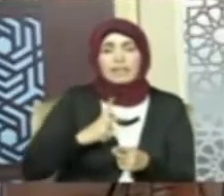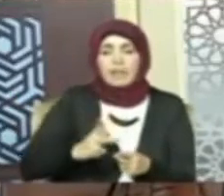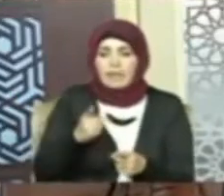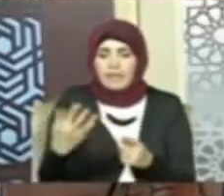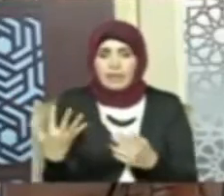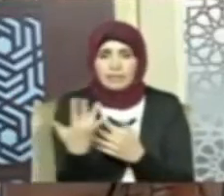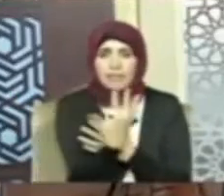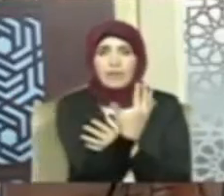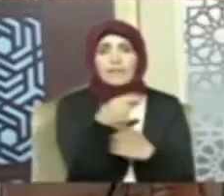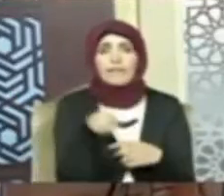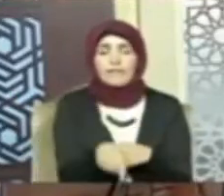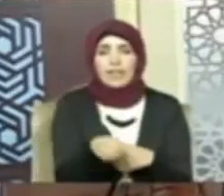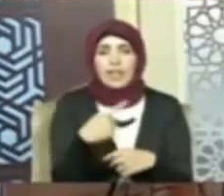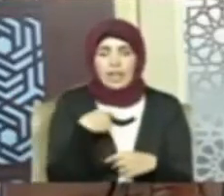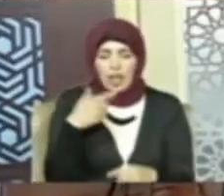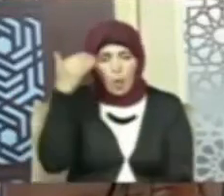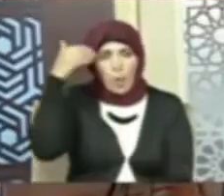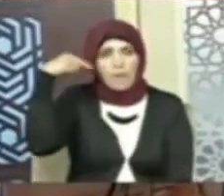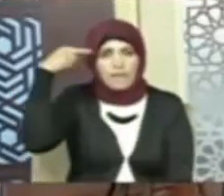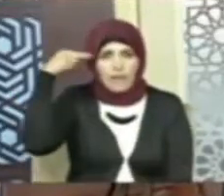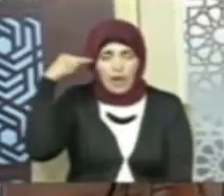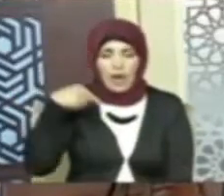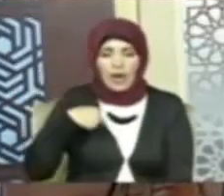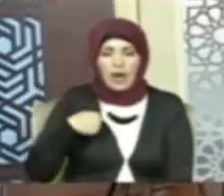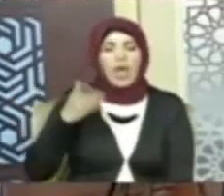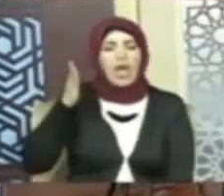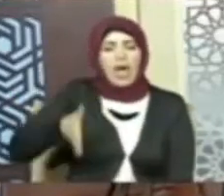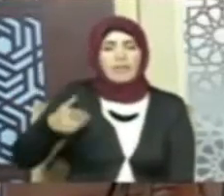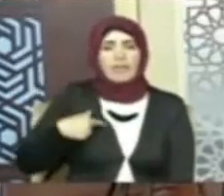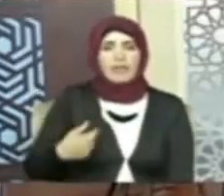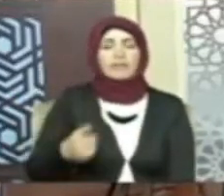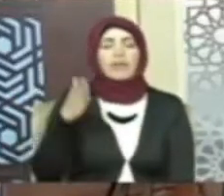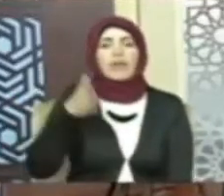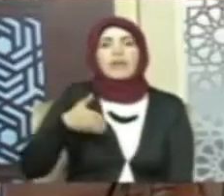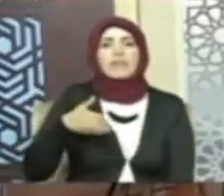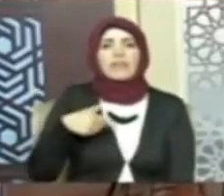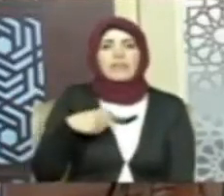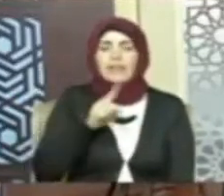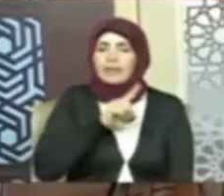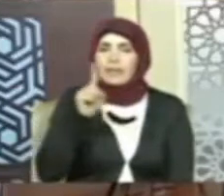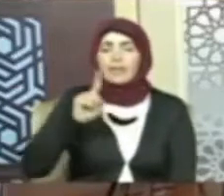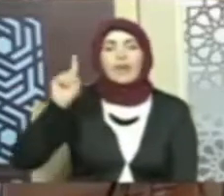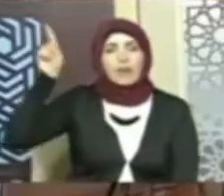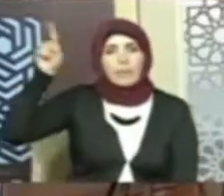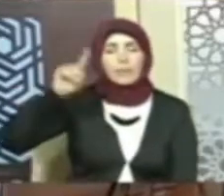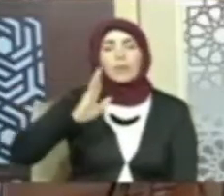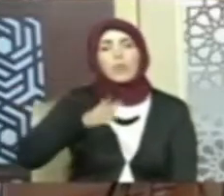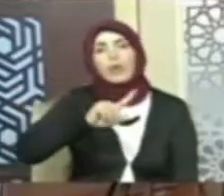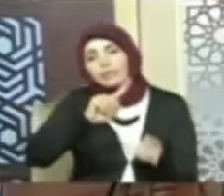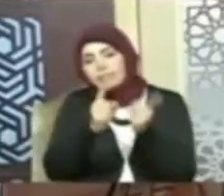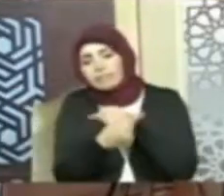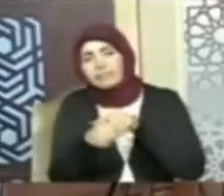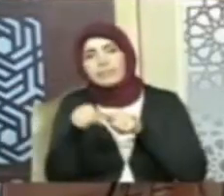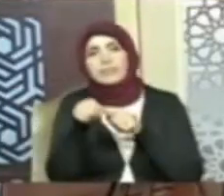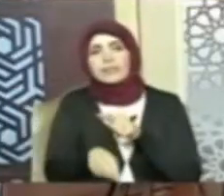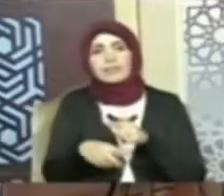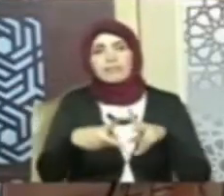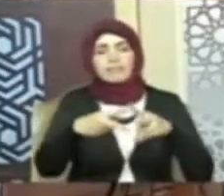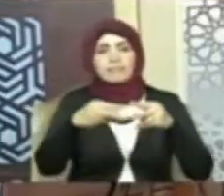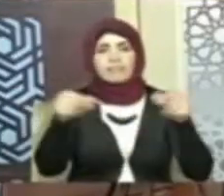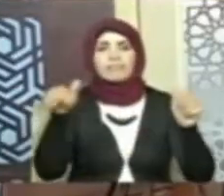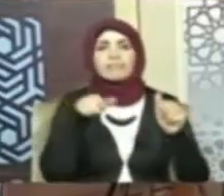أنهم قادرون عليها، أتاها أمرنا ليلا أو نهارا